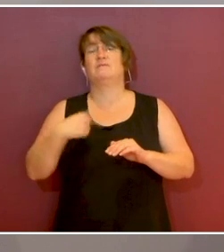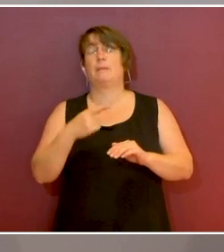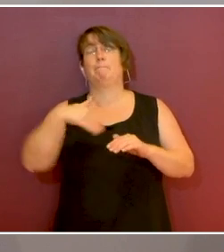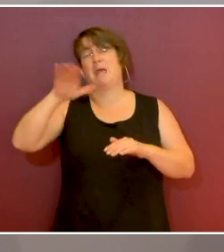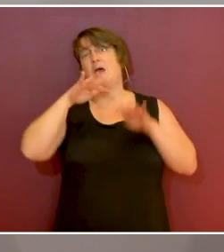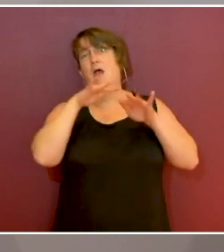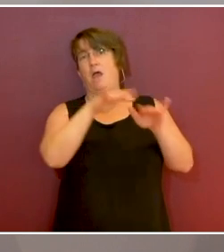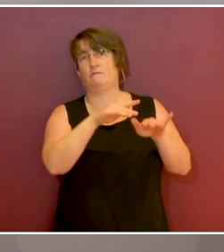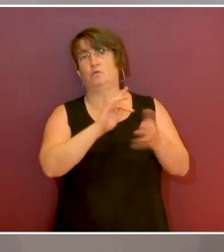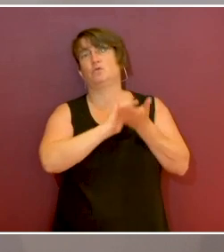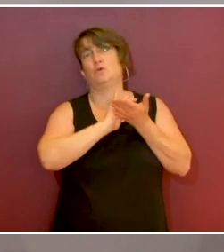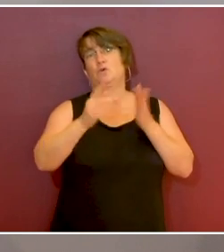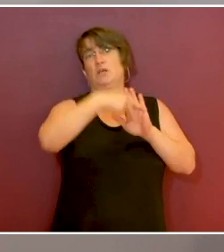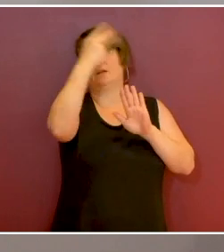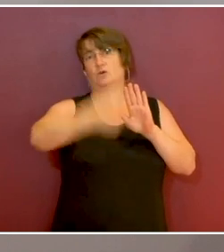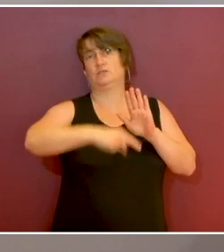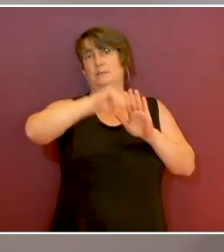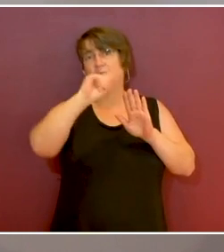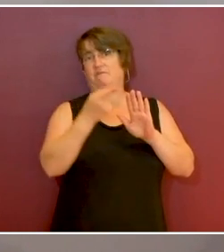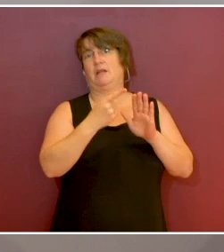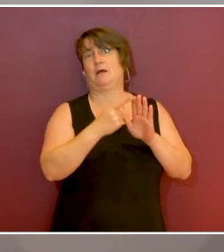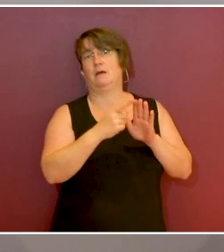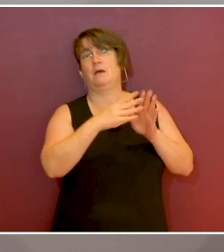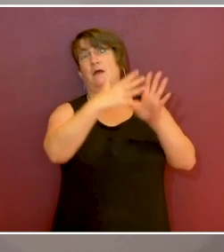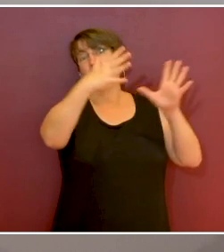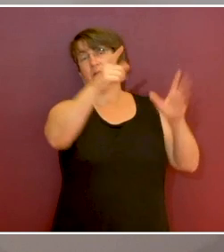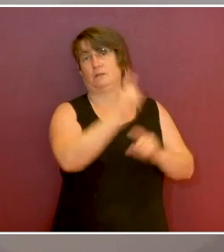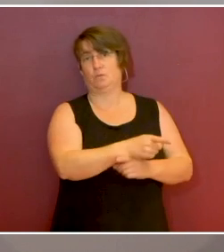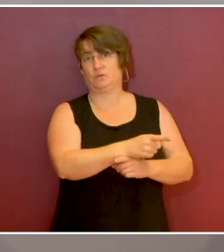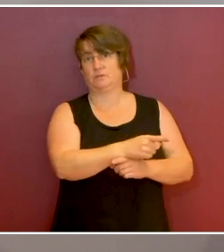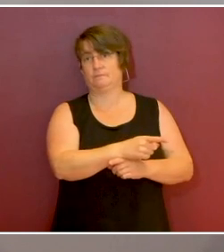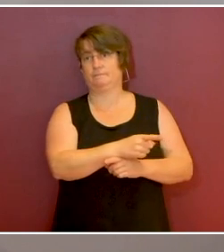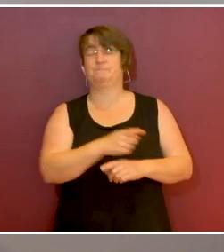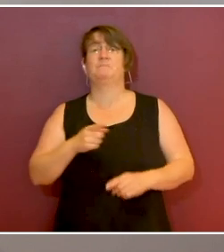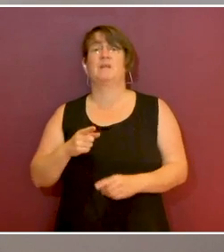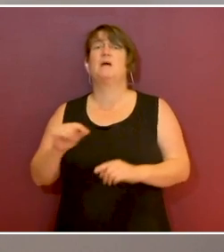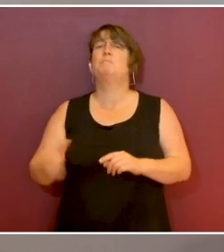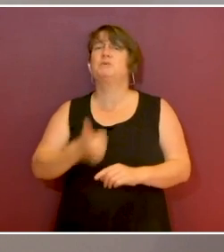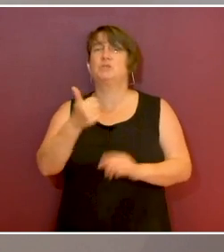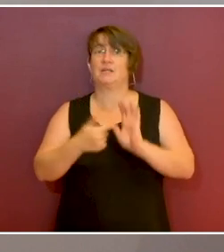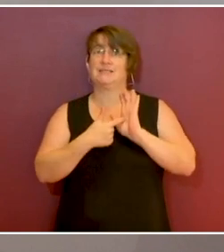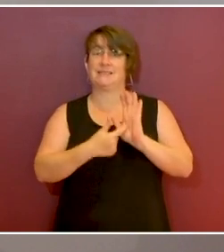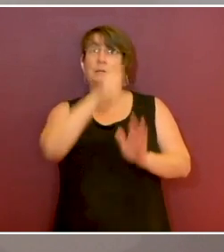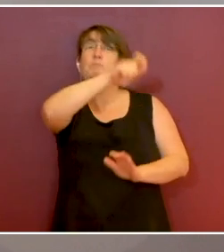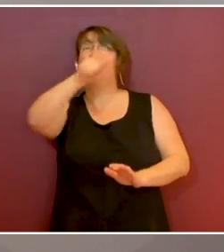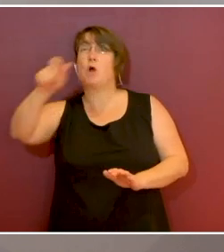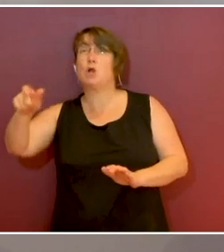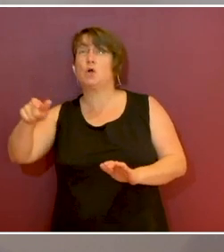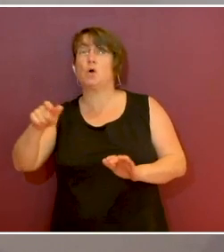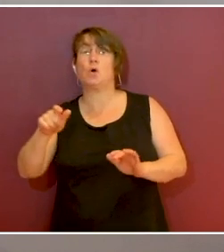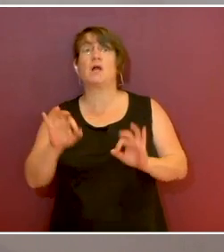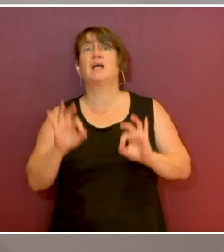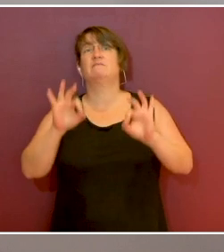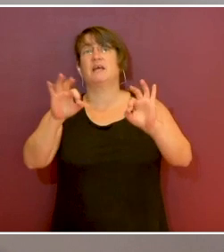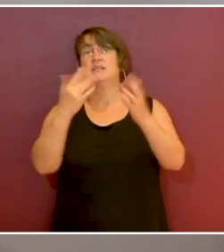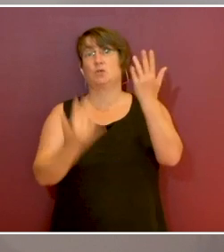haben. Ja, ich denke, das zeigt vor allen Dingen, dass wenn die Zahlen in der Bevölkerung niedrig sind, die Infektionszahlen, dann auch